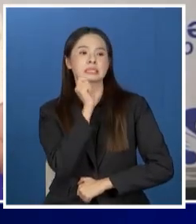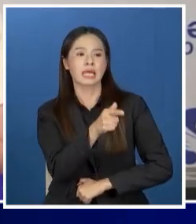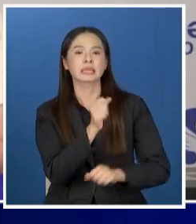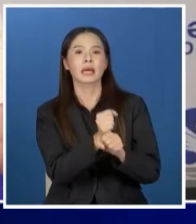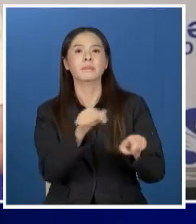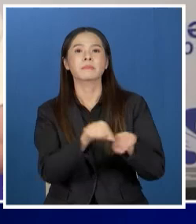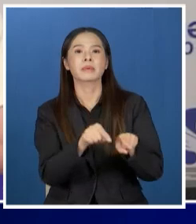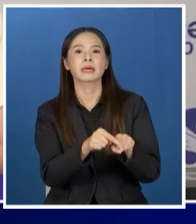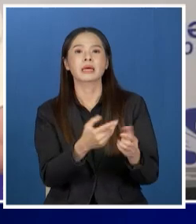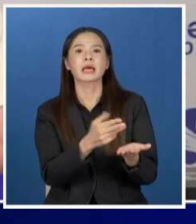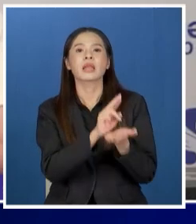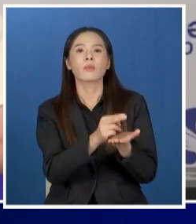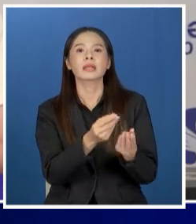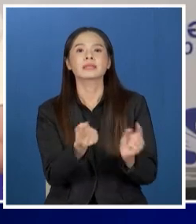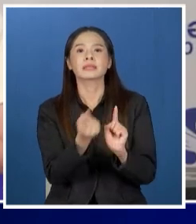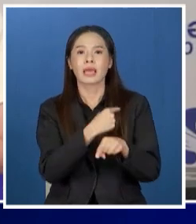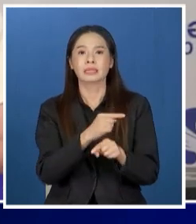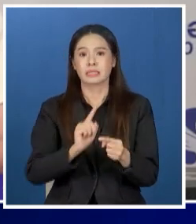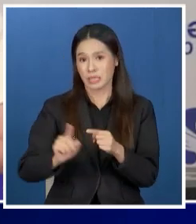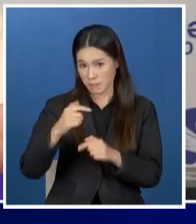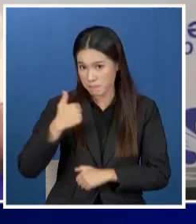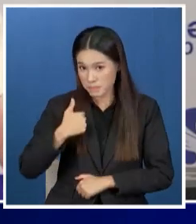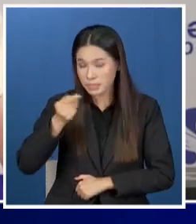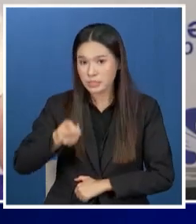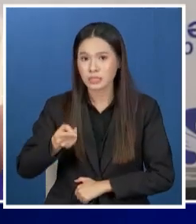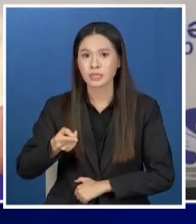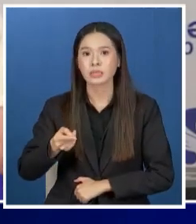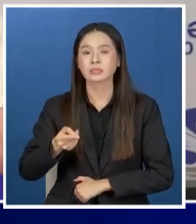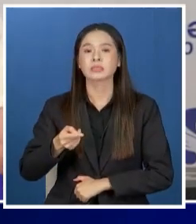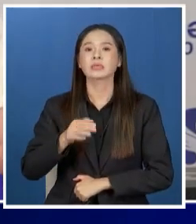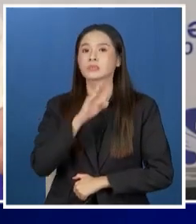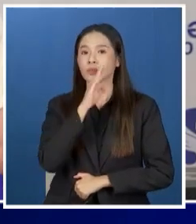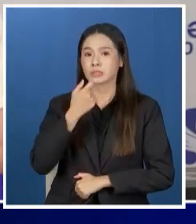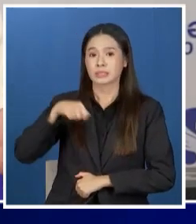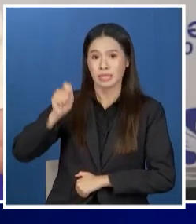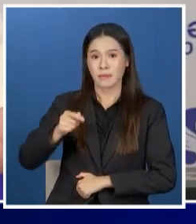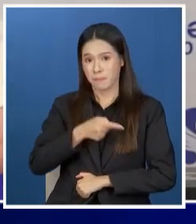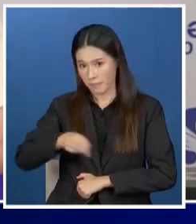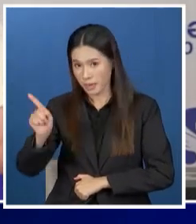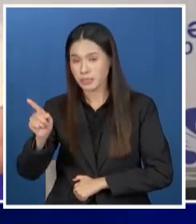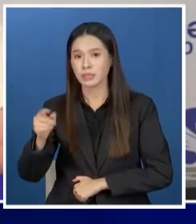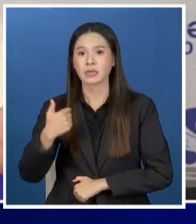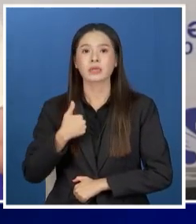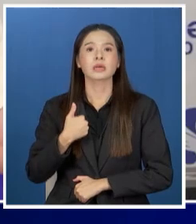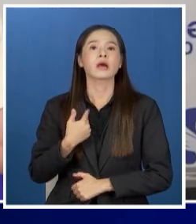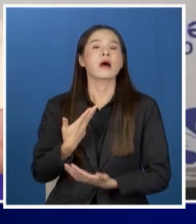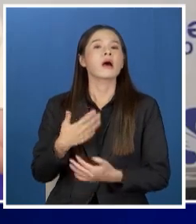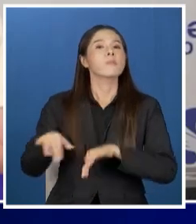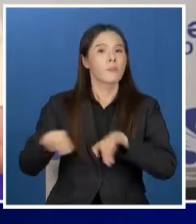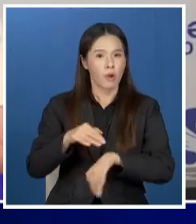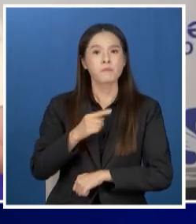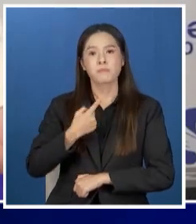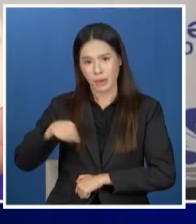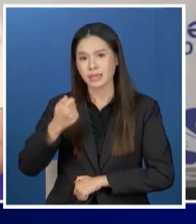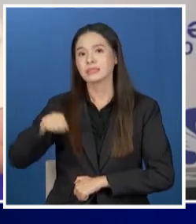ำฟอร์มเป็นลักษณะรับรางวัลแทนแต่รางวัลที่1มีจริงๆนะและถ้าไปขึ้นศาลจริงๆฝั่งหงทองหรือคุณวีพร้อมที่จะ